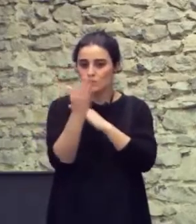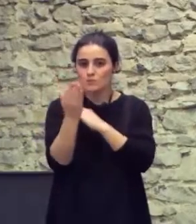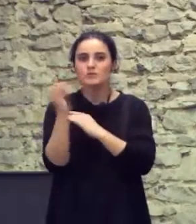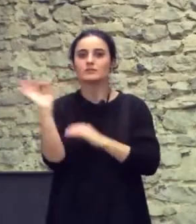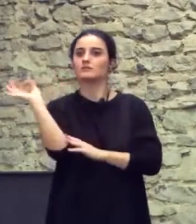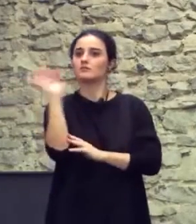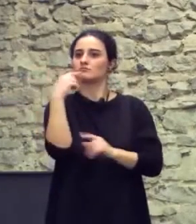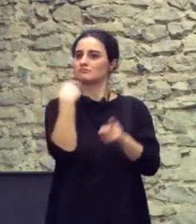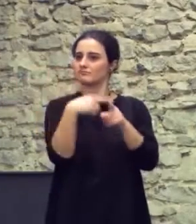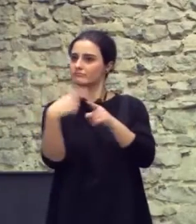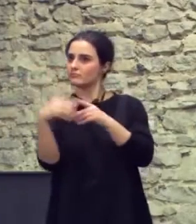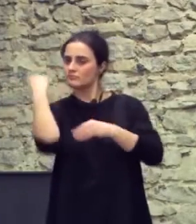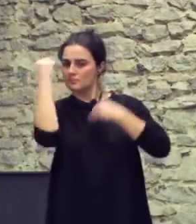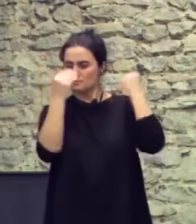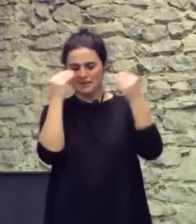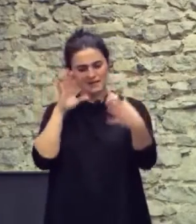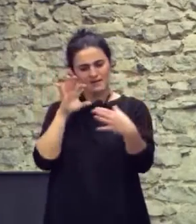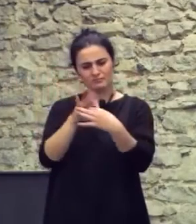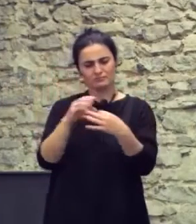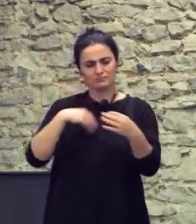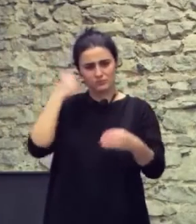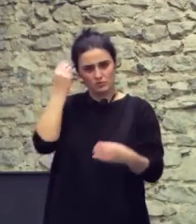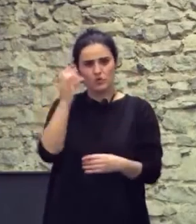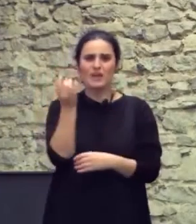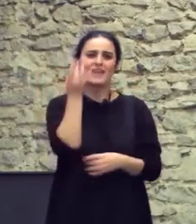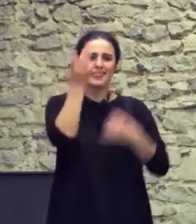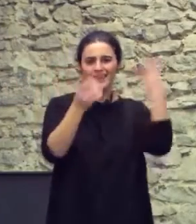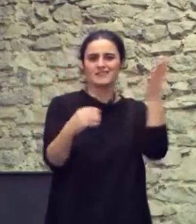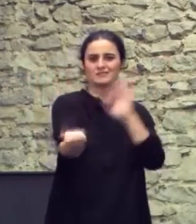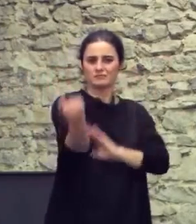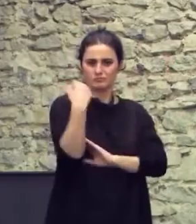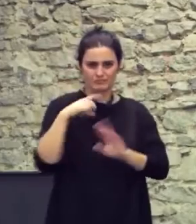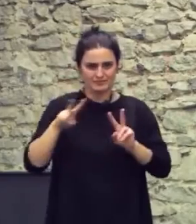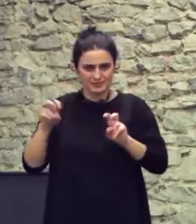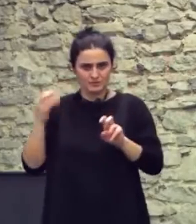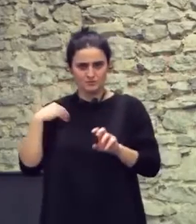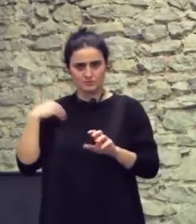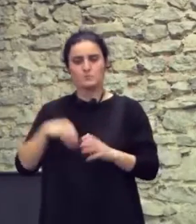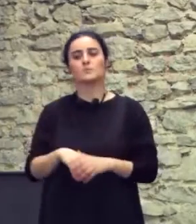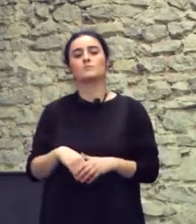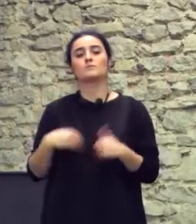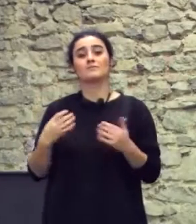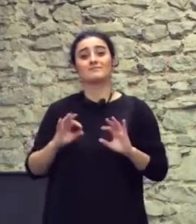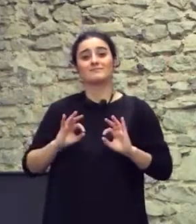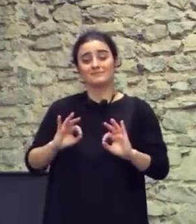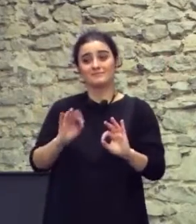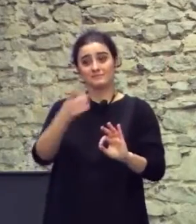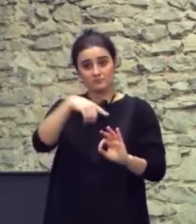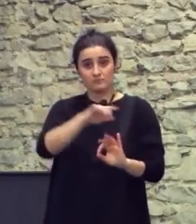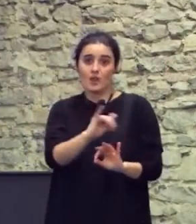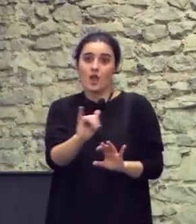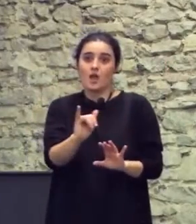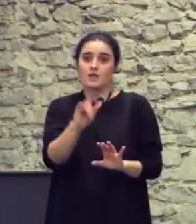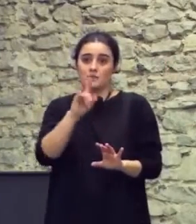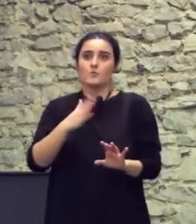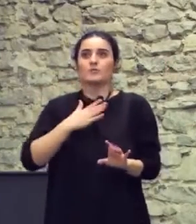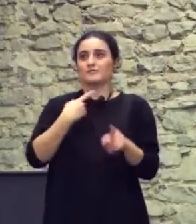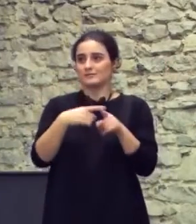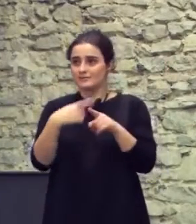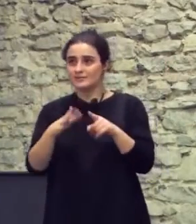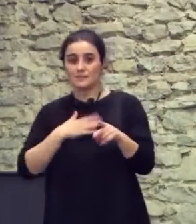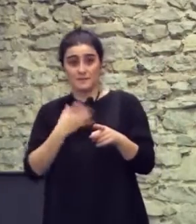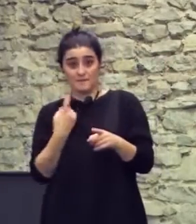edo gauzak pentsatzen ari zaretenok, nik baino ideia askoz gehiago izango dituzuela gai honen inguruan. Eta bereziki bada izango duzuela niri falta